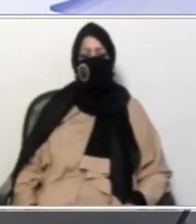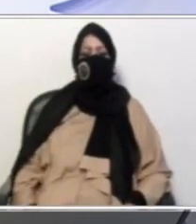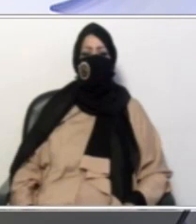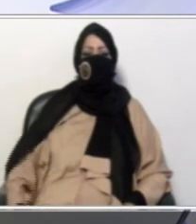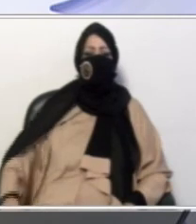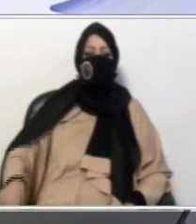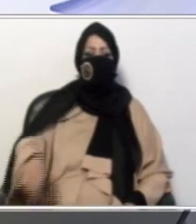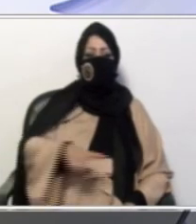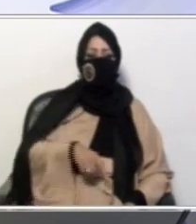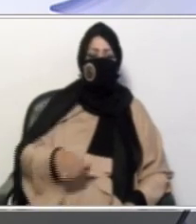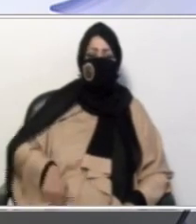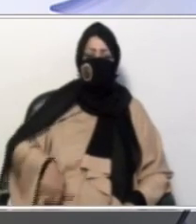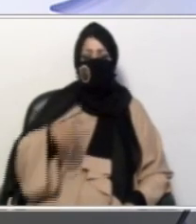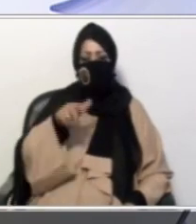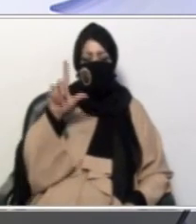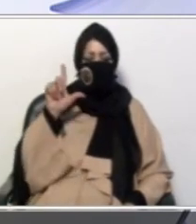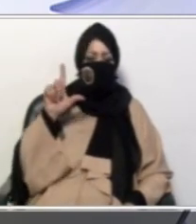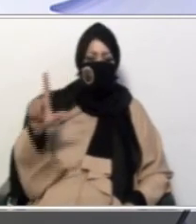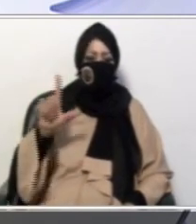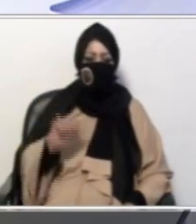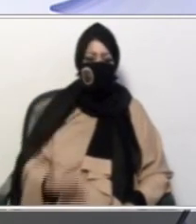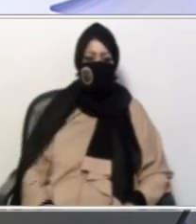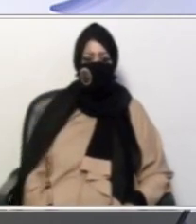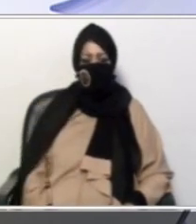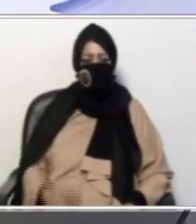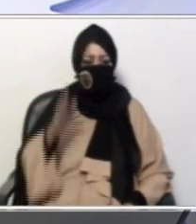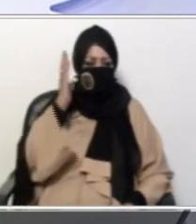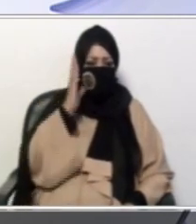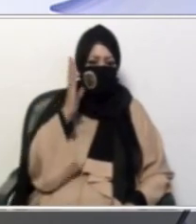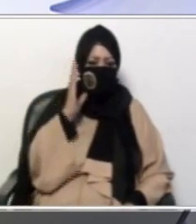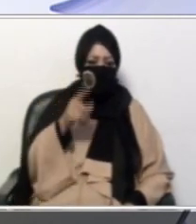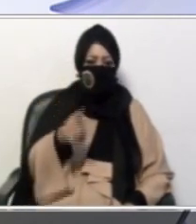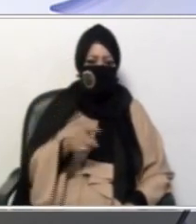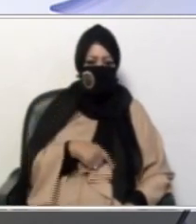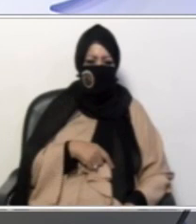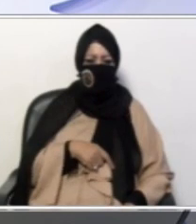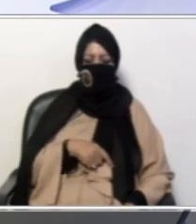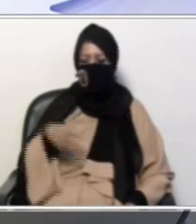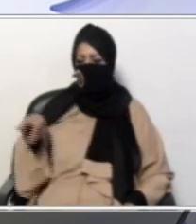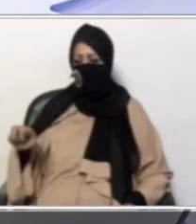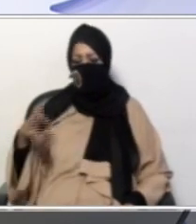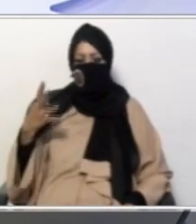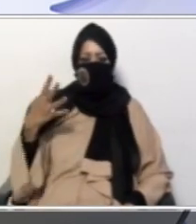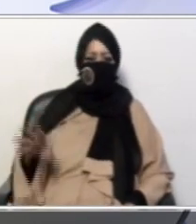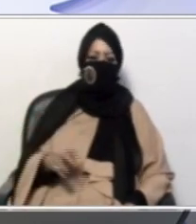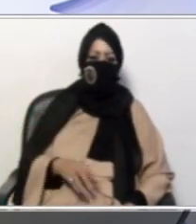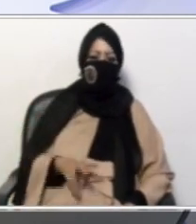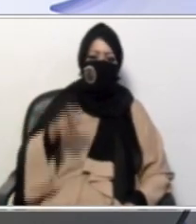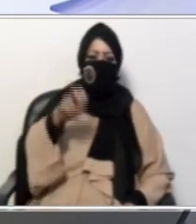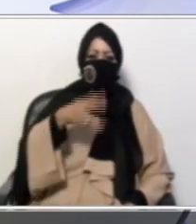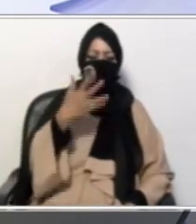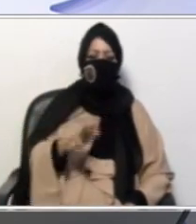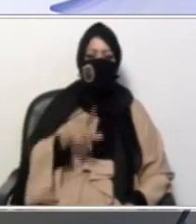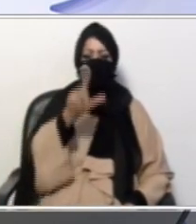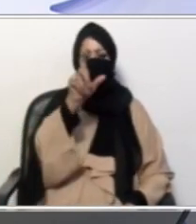41 % صلى بنا صاحب 40 وصاحب 80 وراه هل تبطل صلاه المفضول